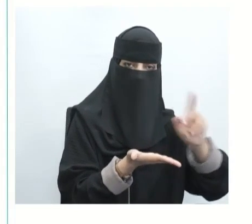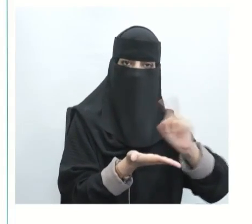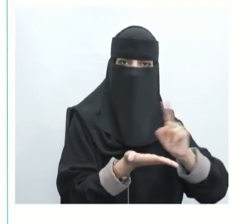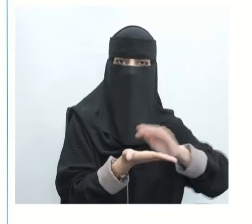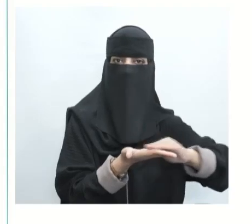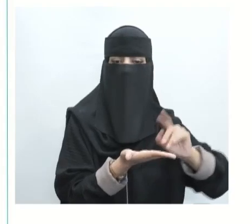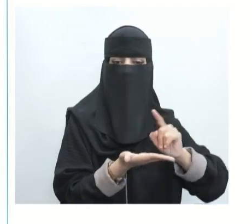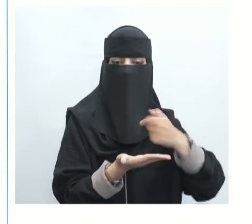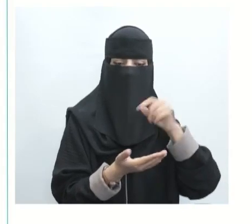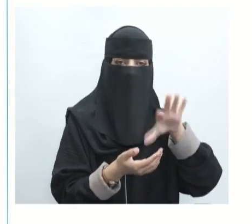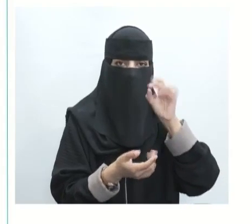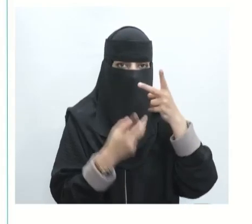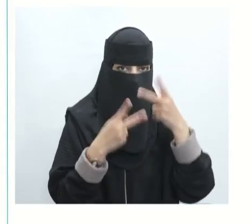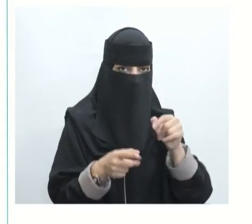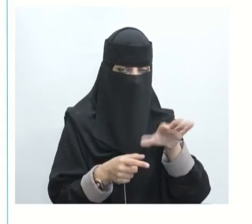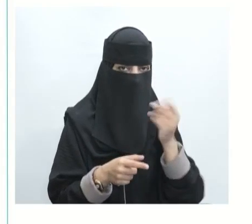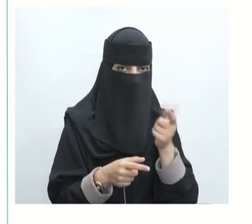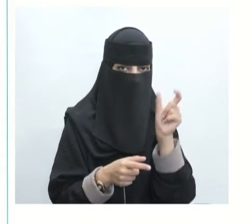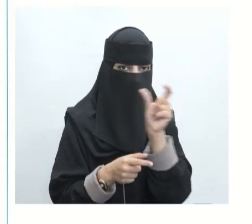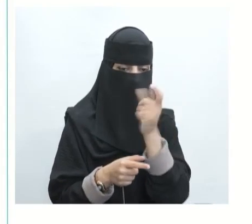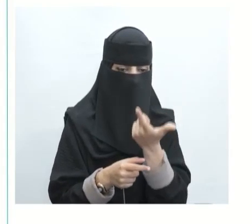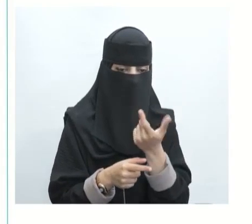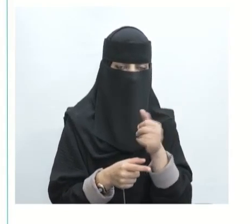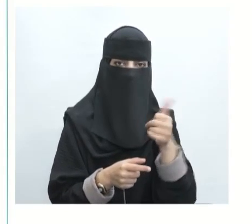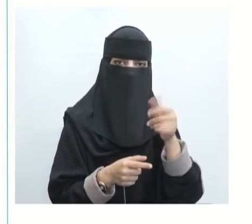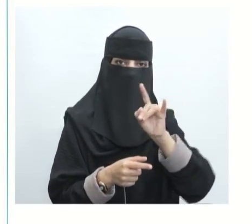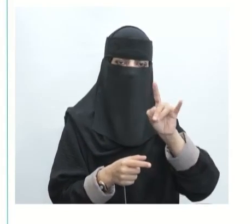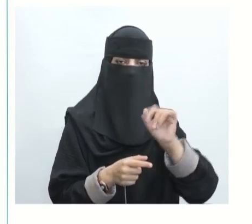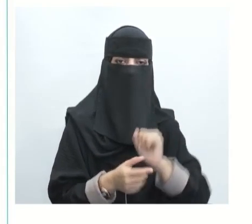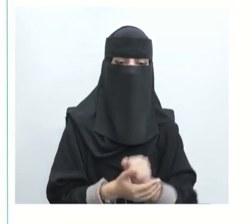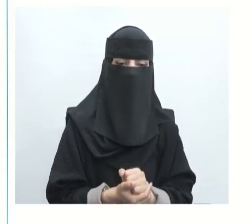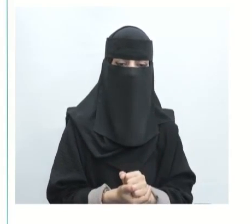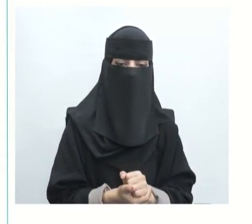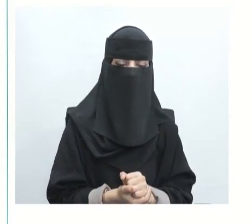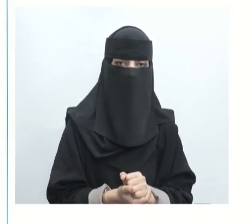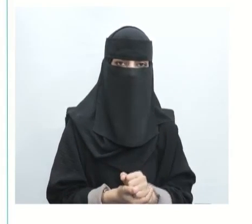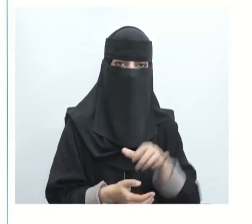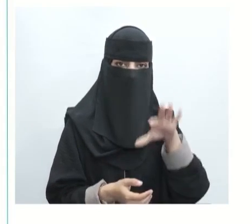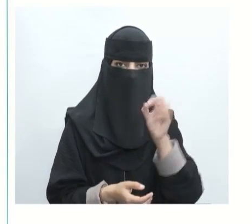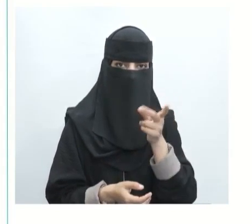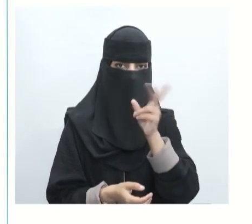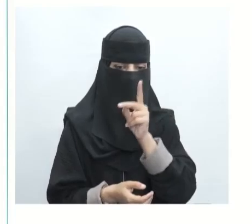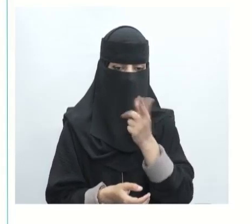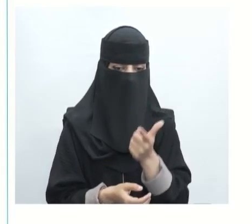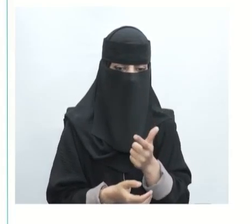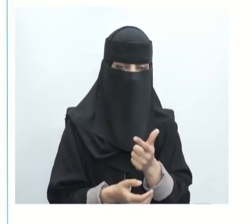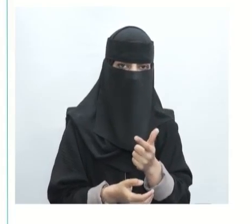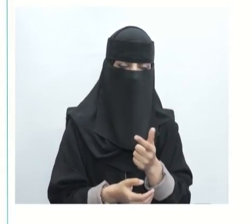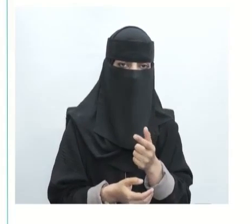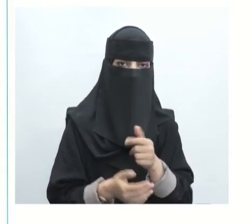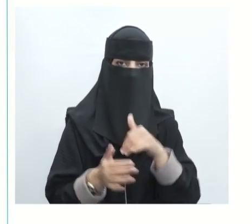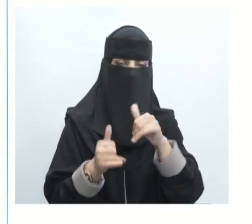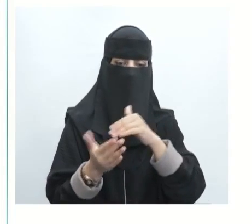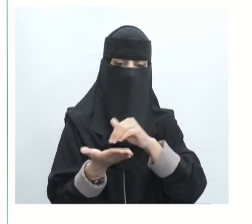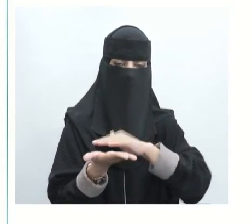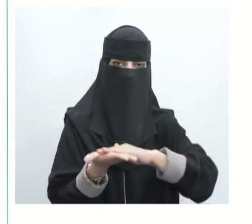الاستثناء، فأقول إلا. أحسنتم، والمستثنى من؟ الطرق.